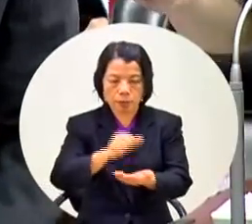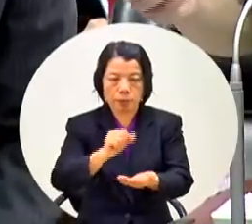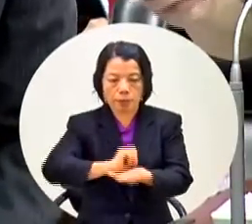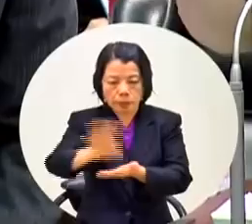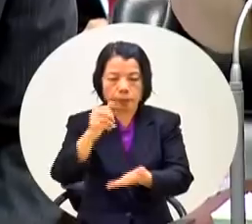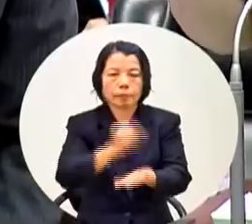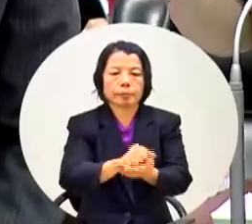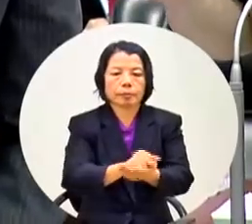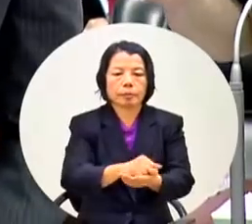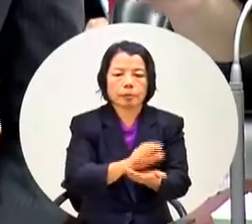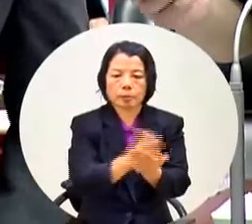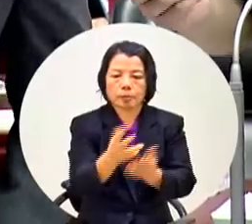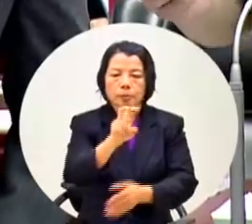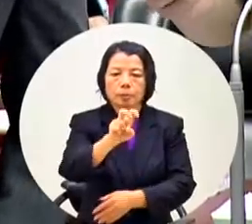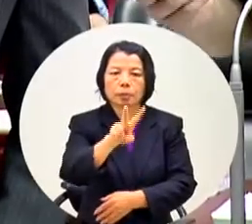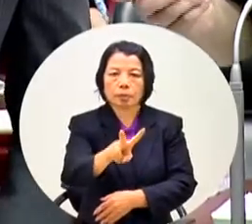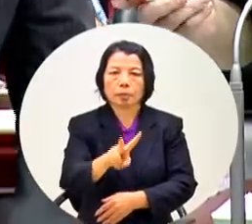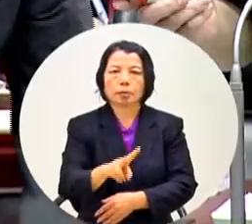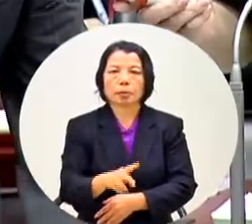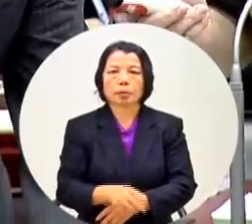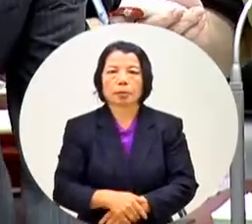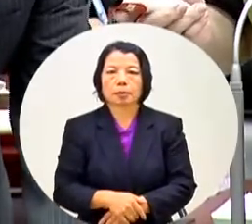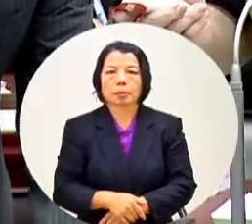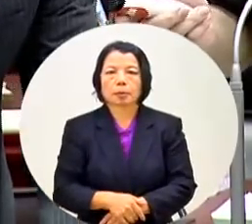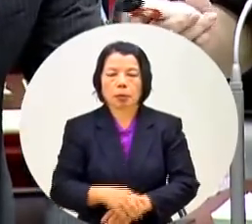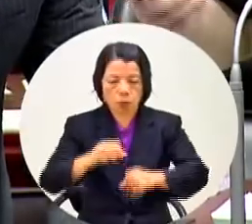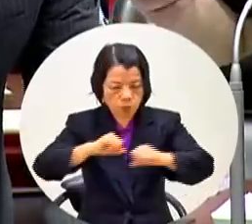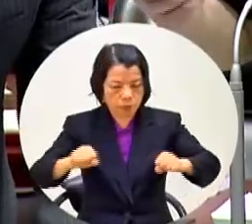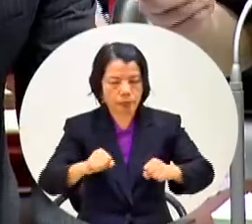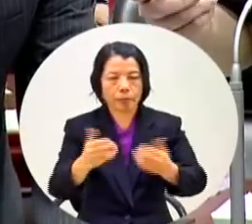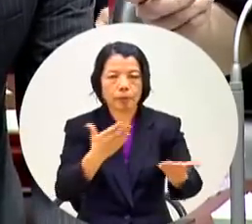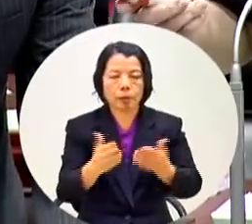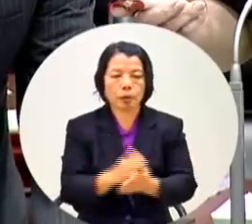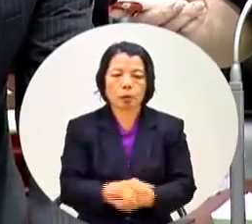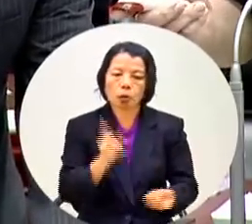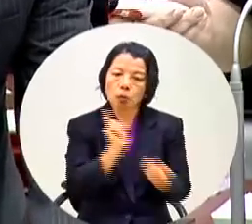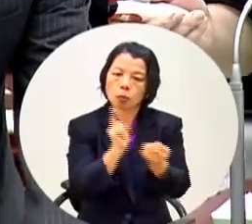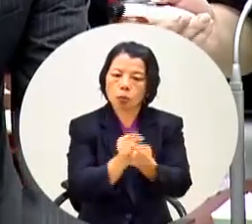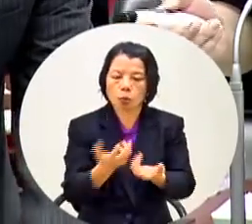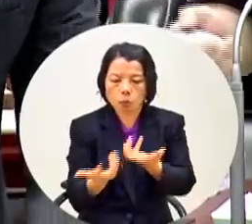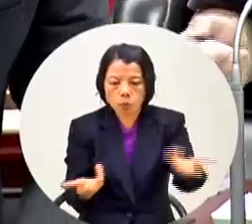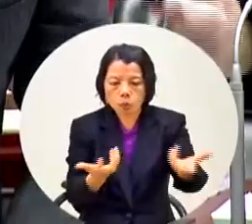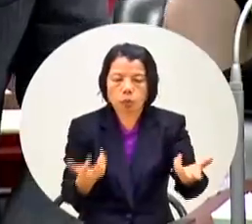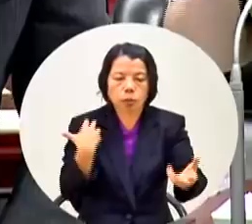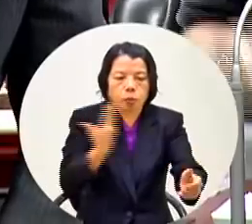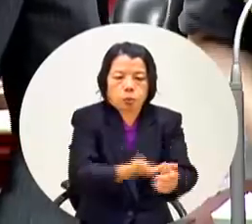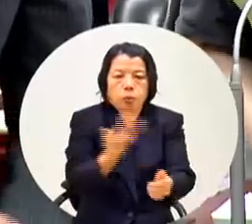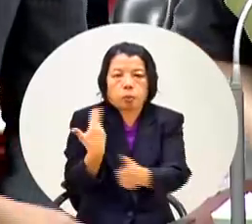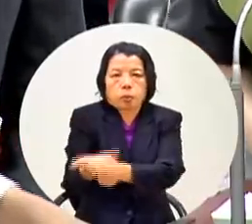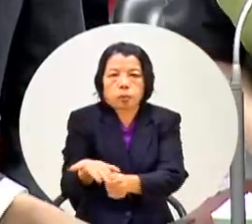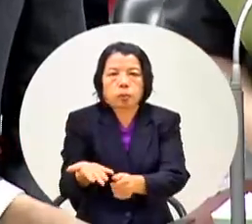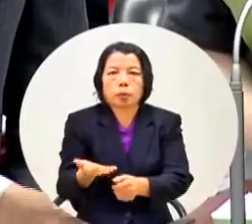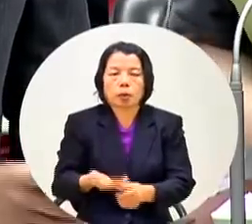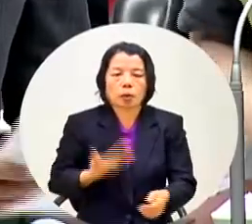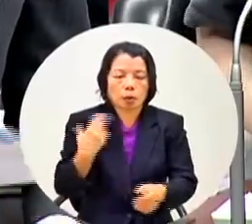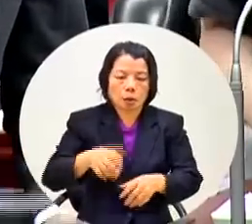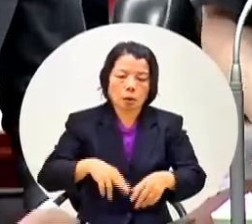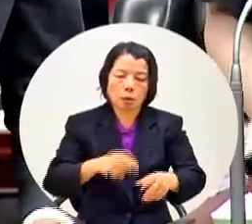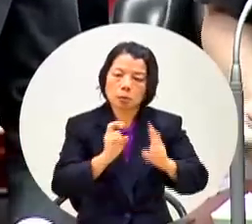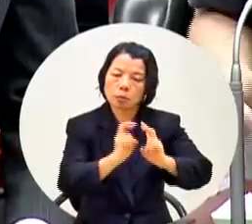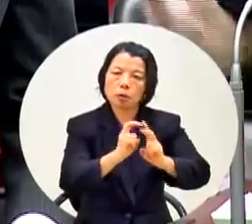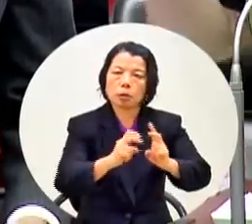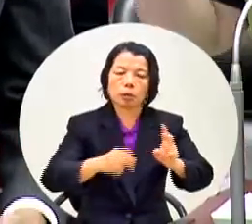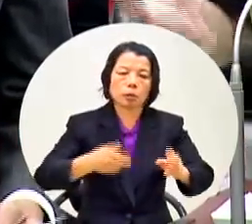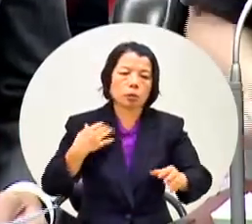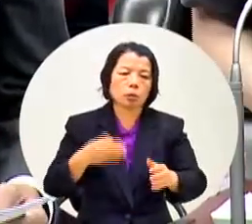所了解，哦，拆成两阶段的一个发包计划，又没有送核定计划到行政院去了，哈，哦。它是在101年